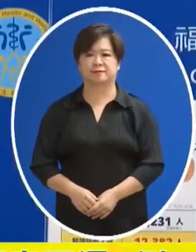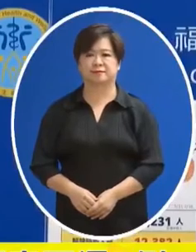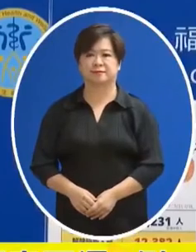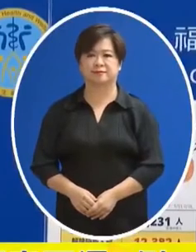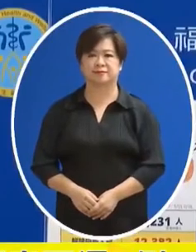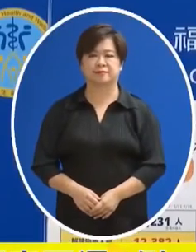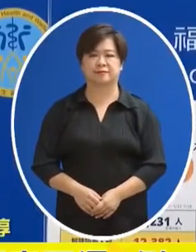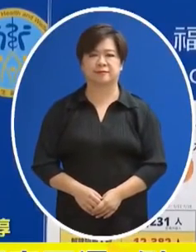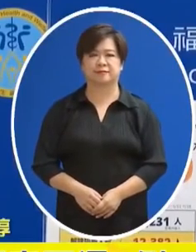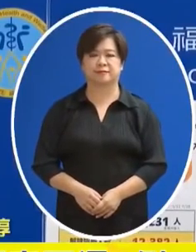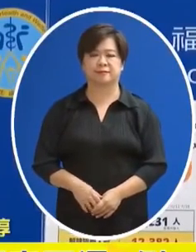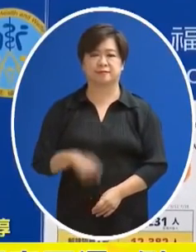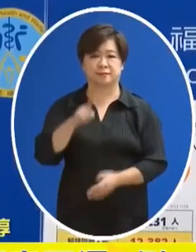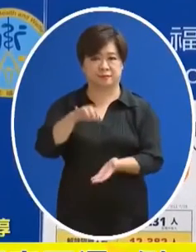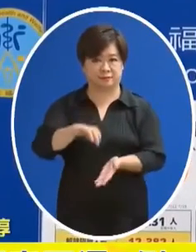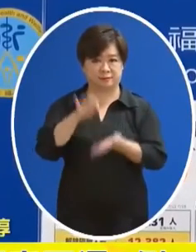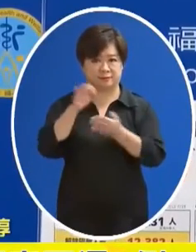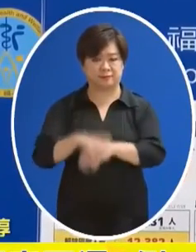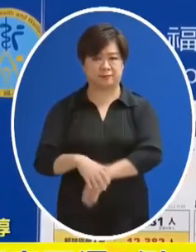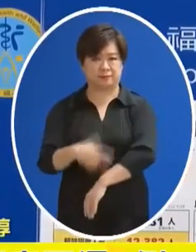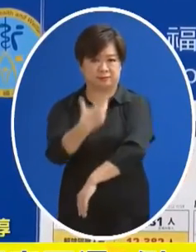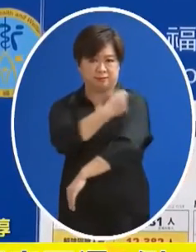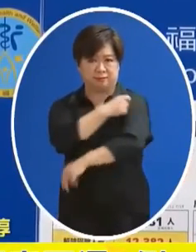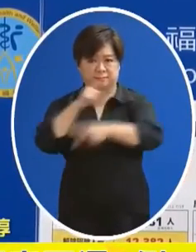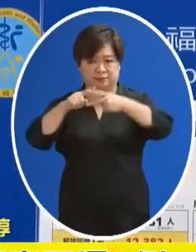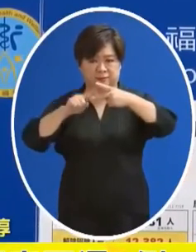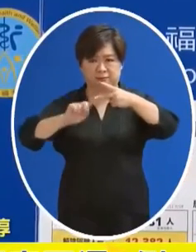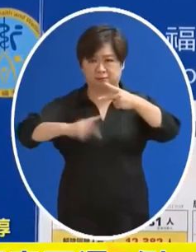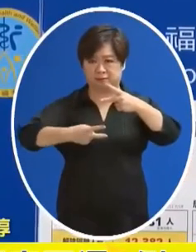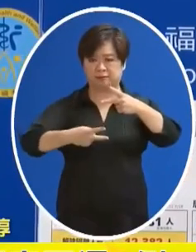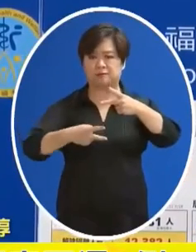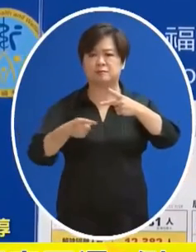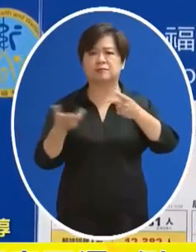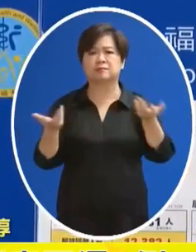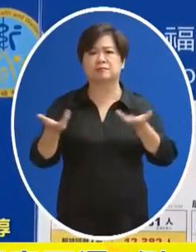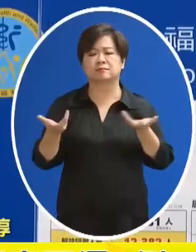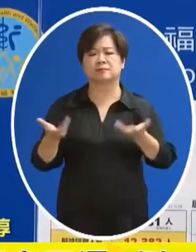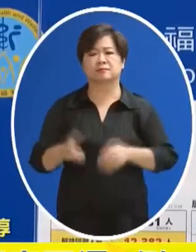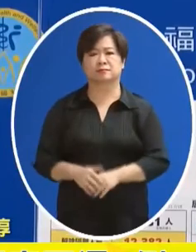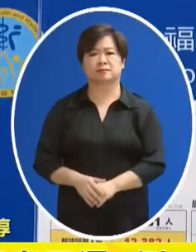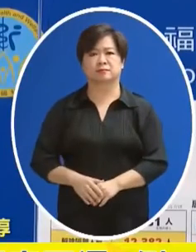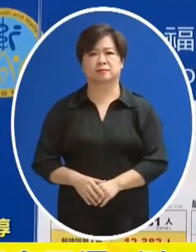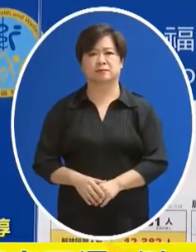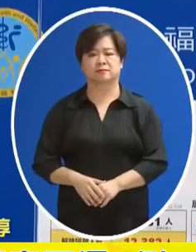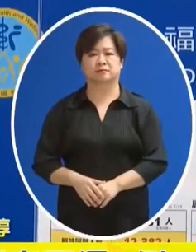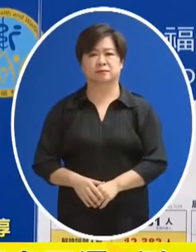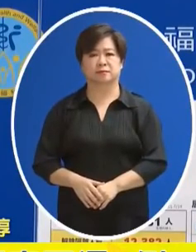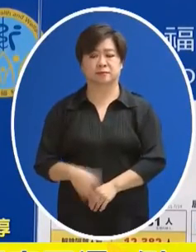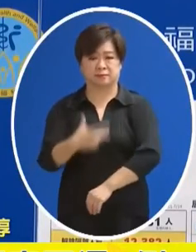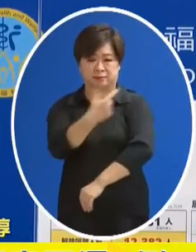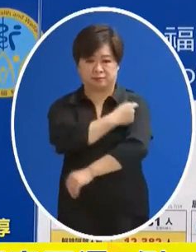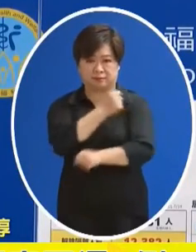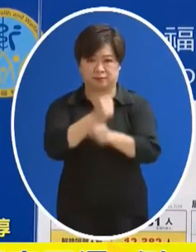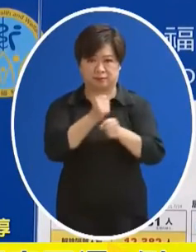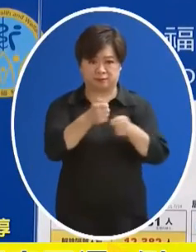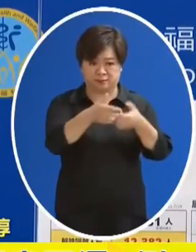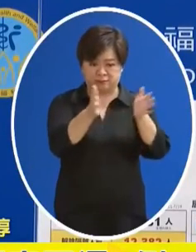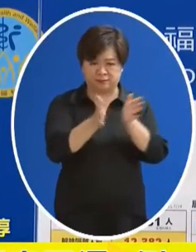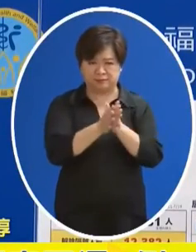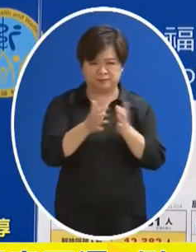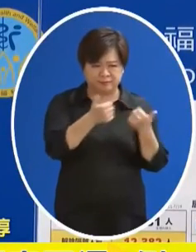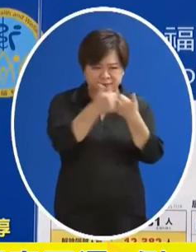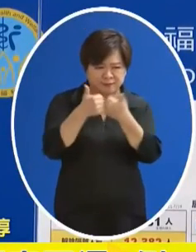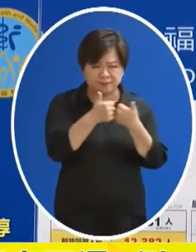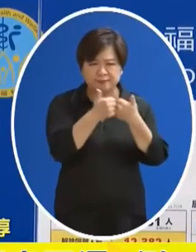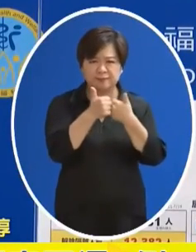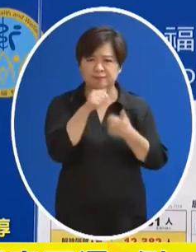好，这个提到这个混打的模式，第一个在我们的疫苗咨询小组的讨论的